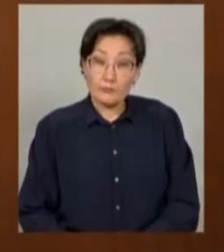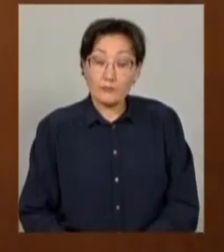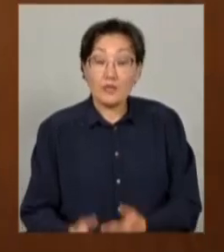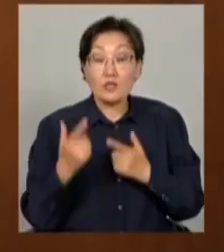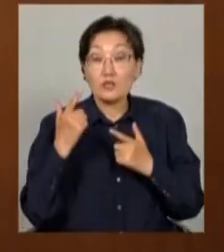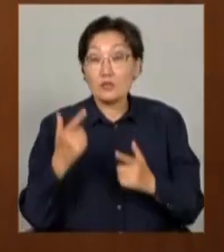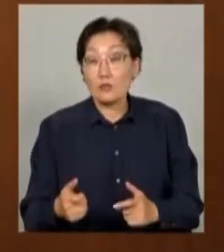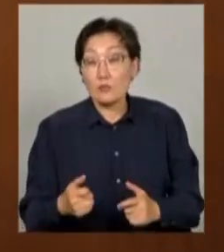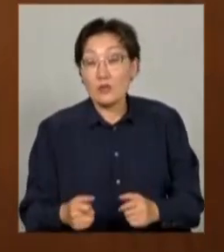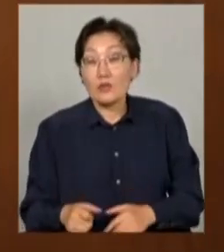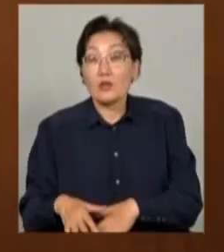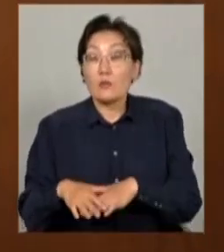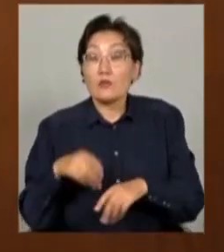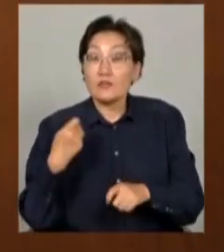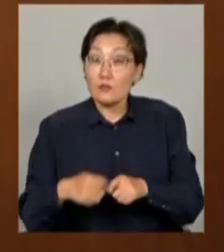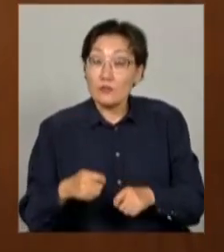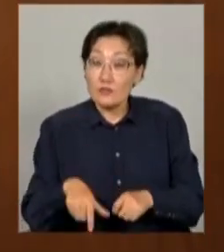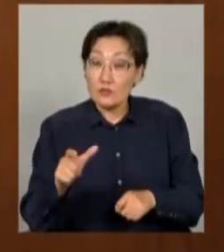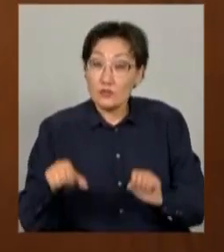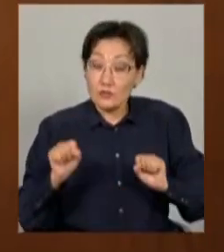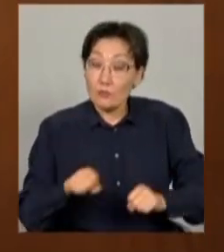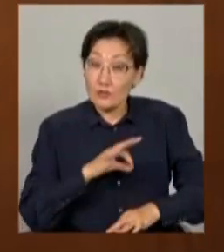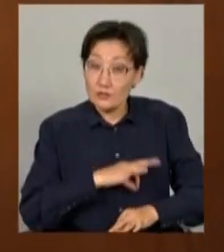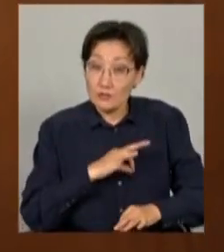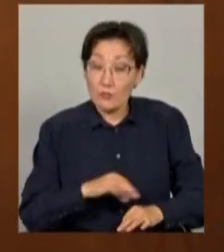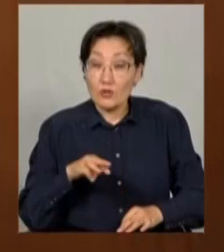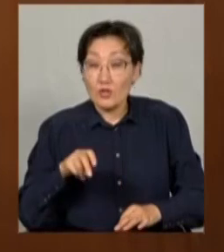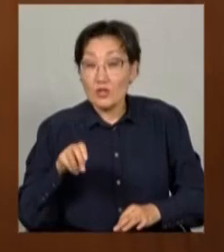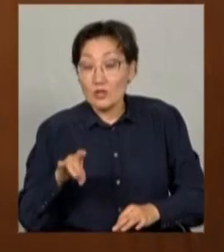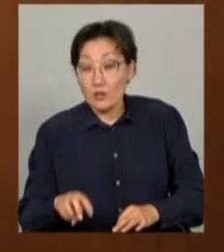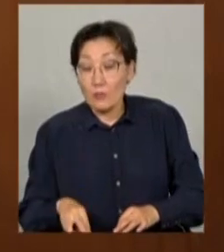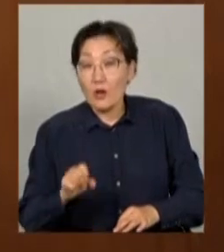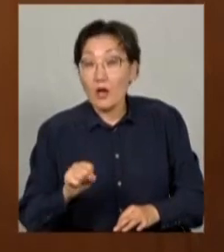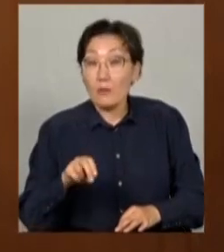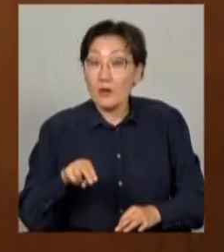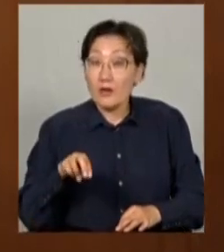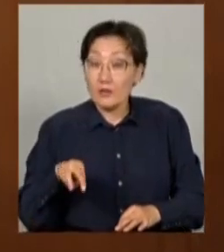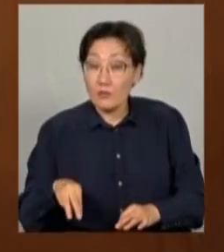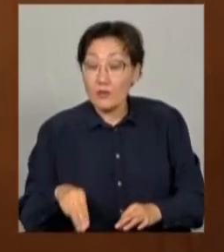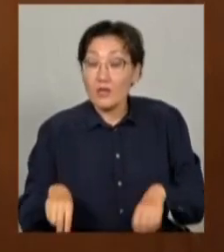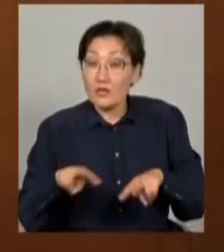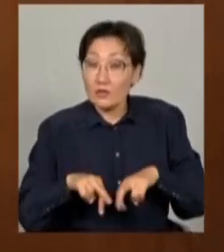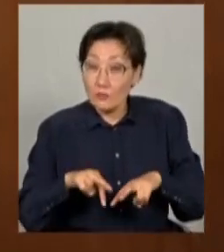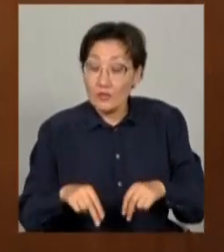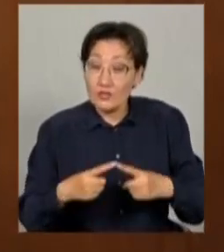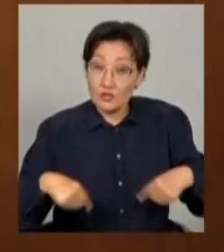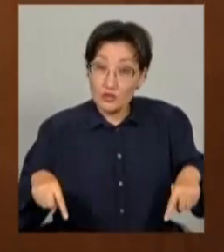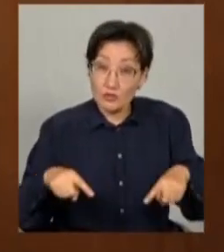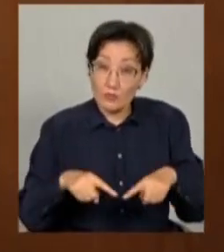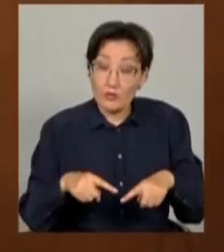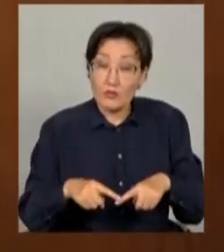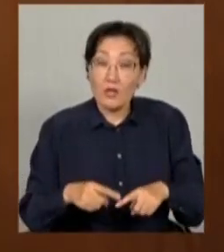Напомним, при инвестиции средств граждане могут воспользоваться телеграм-ботом АФМ для проверки той или иной компании на